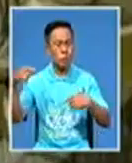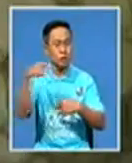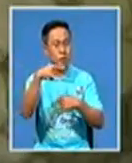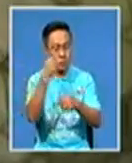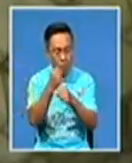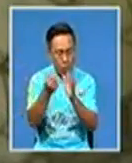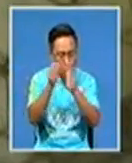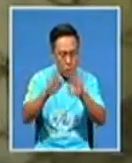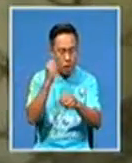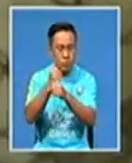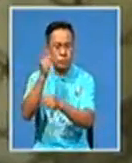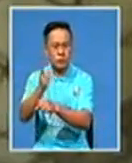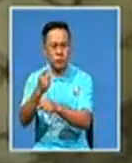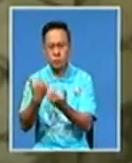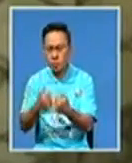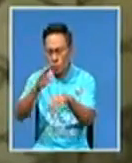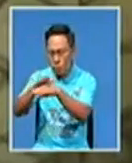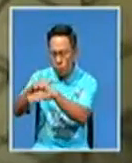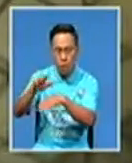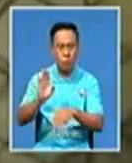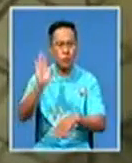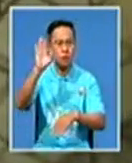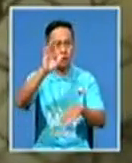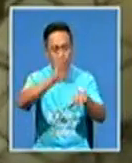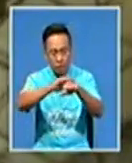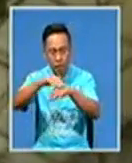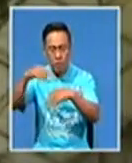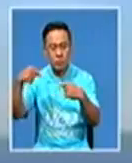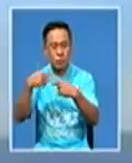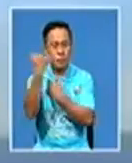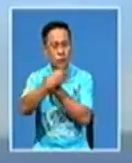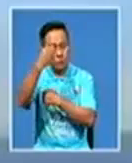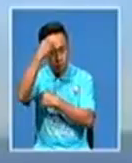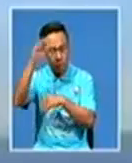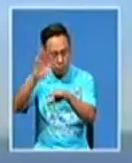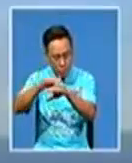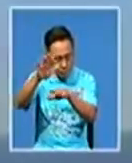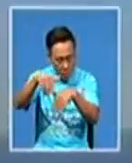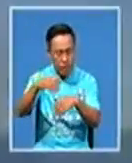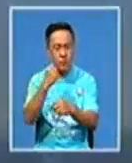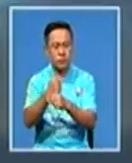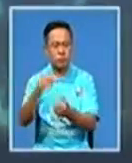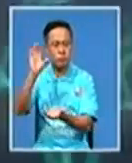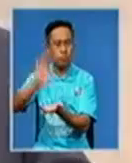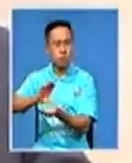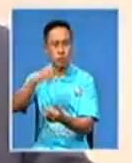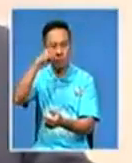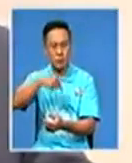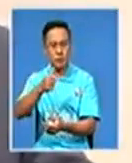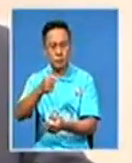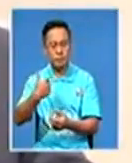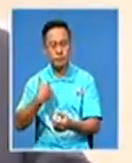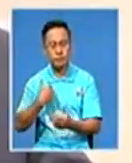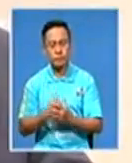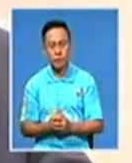ซึ่งอันนี้ก็ไปชักชวนบริษัทนักลงทุนจากญี่ปุ่นไว้หลายบริษัทแล้วเหมือนกันนะครับ